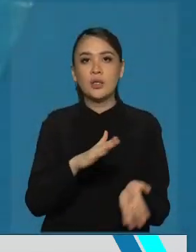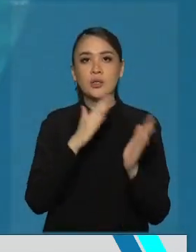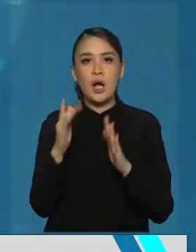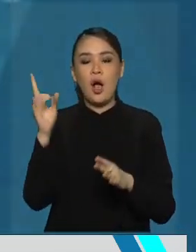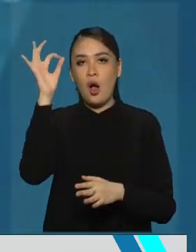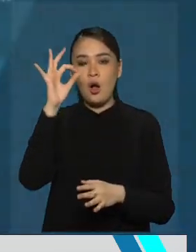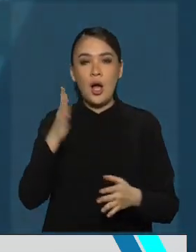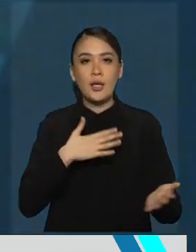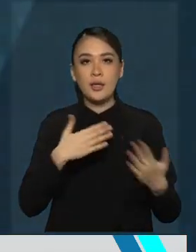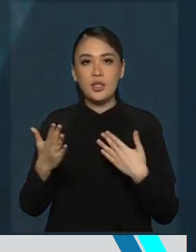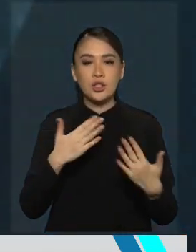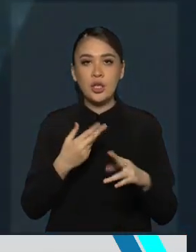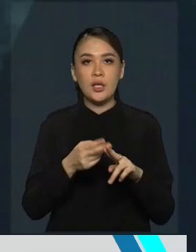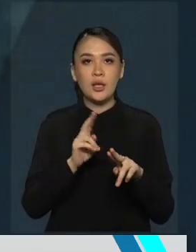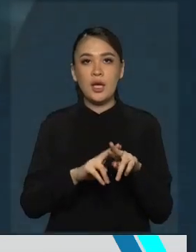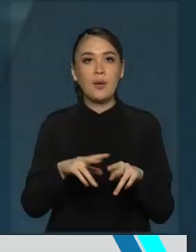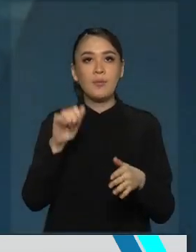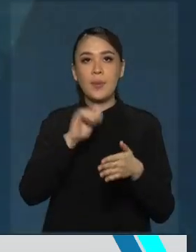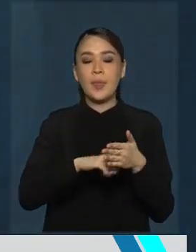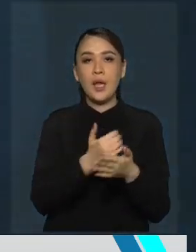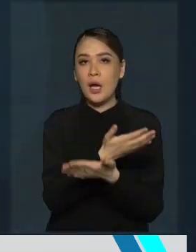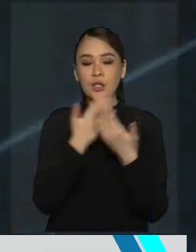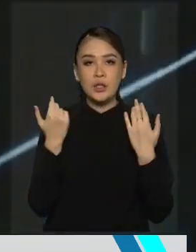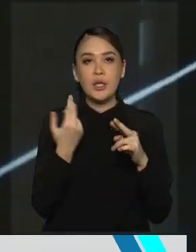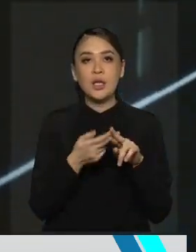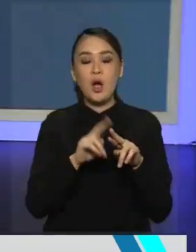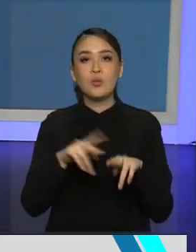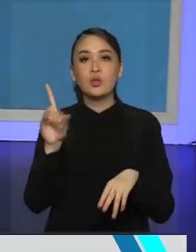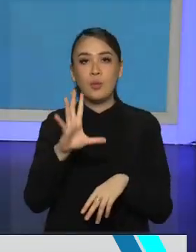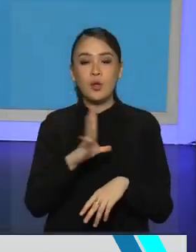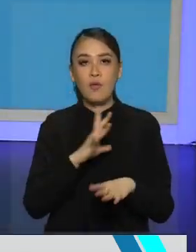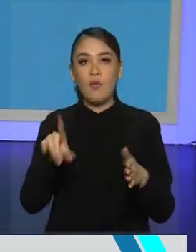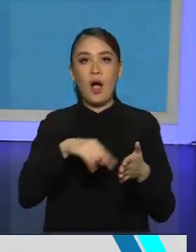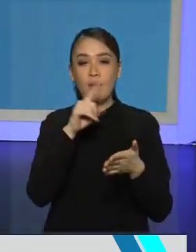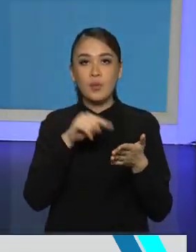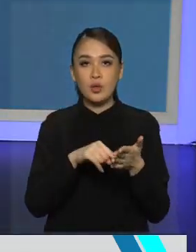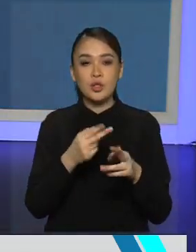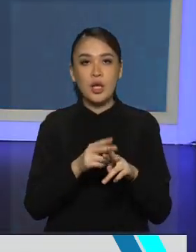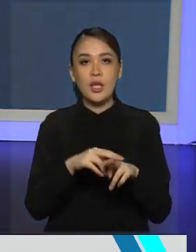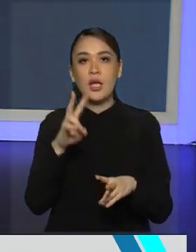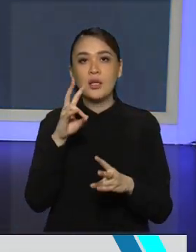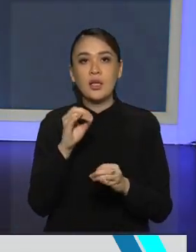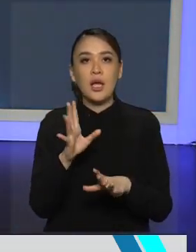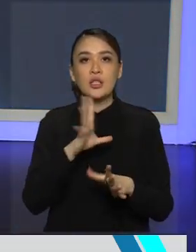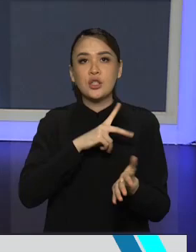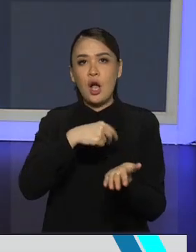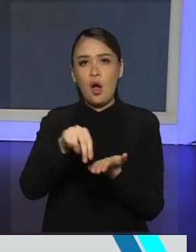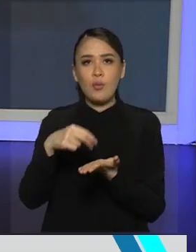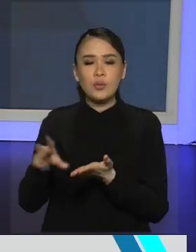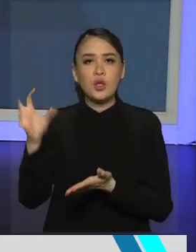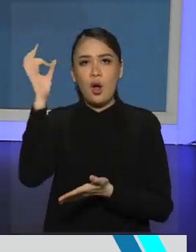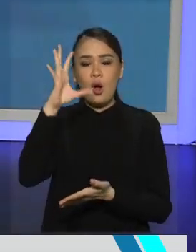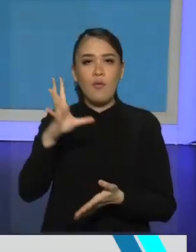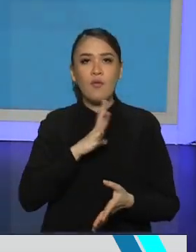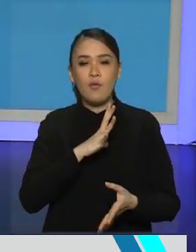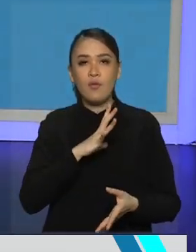к этому отношения практически не имеют. Потому что здесь вопрос стоит даже не в том, чтобы закупить дикое количество